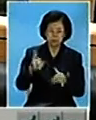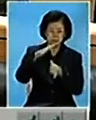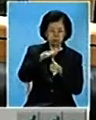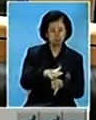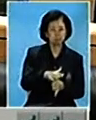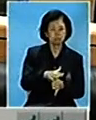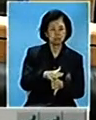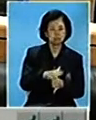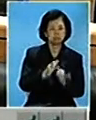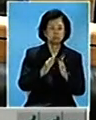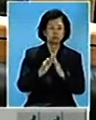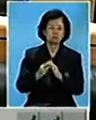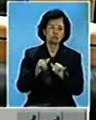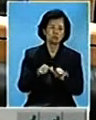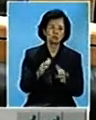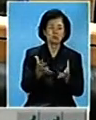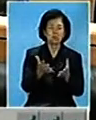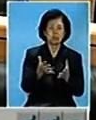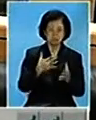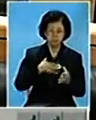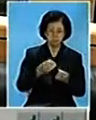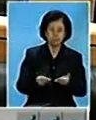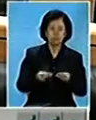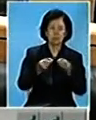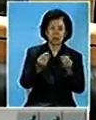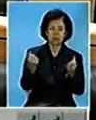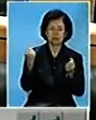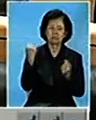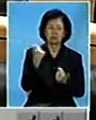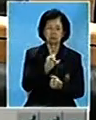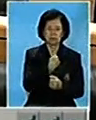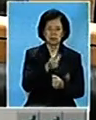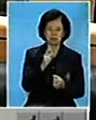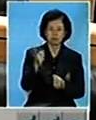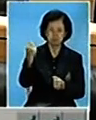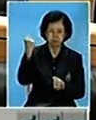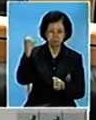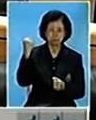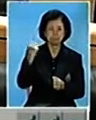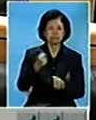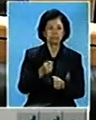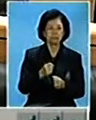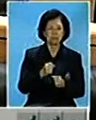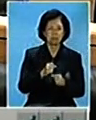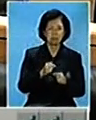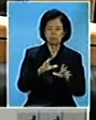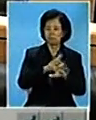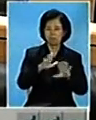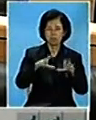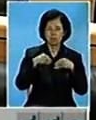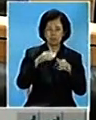บ้านเมืองก็อยู่ไม่ได้นะครับผมให้กำลังใจท่านนะครับว่าท่านต้องเข้มแข็งและก็ไม่ยอมต่อการข่